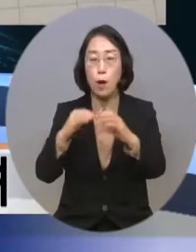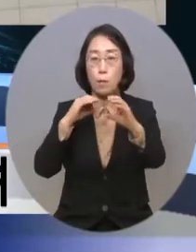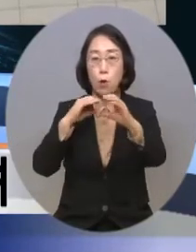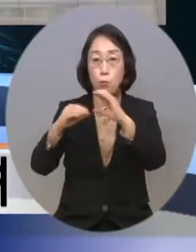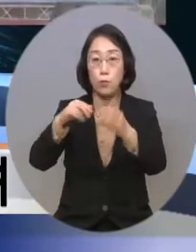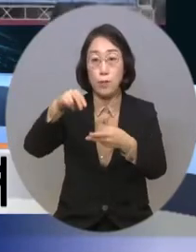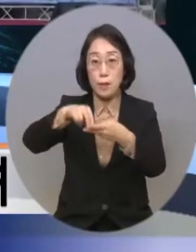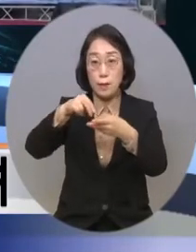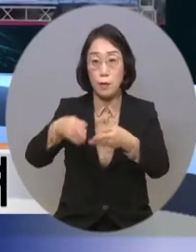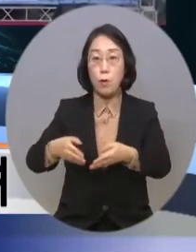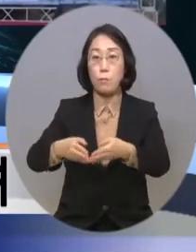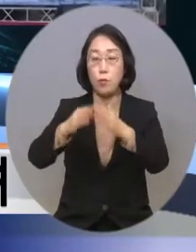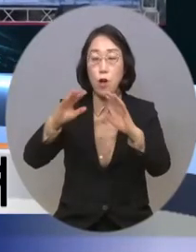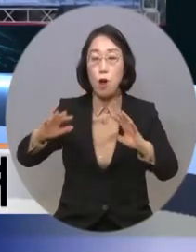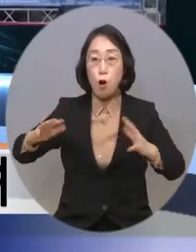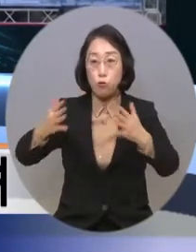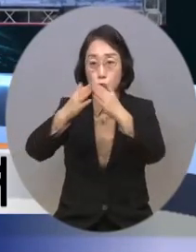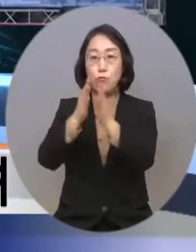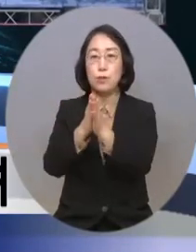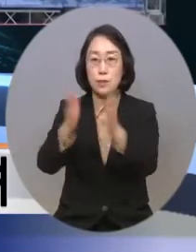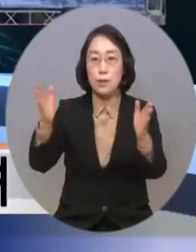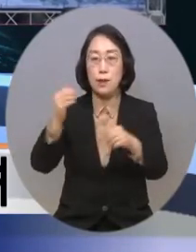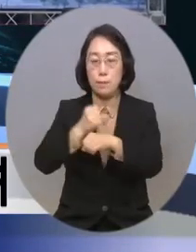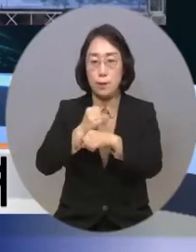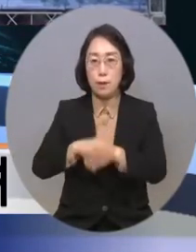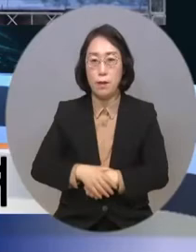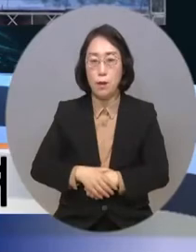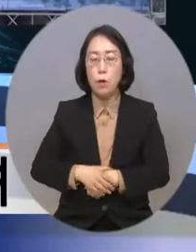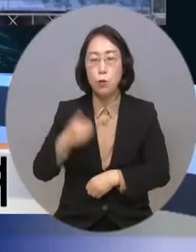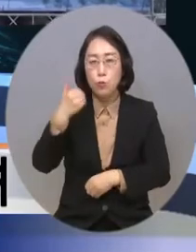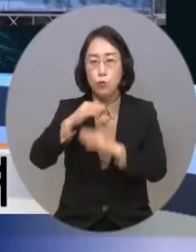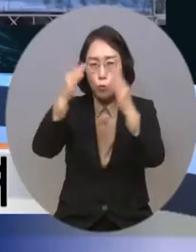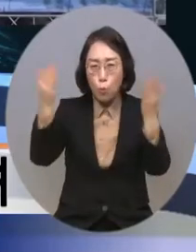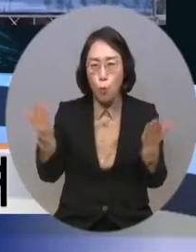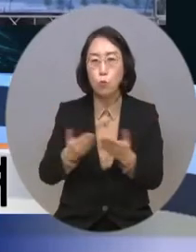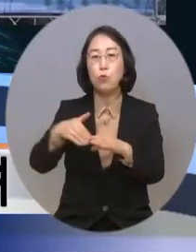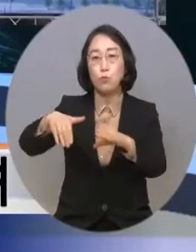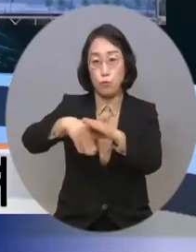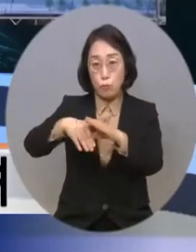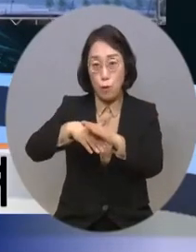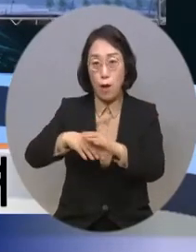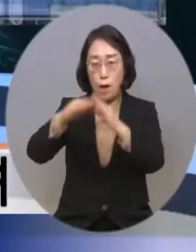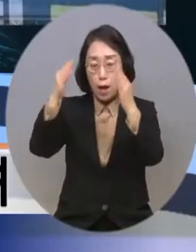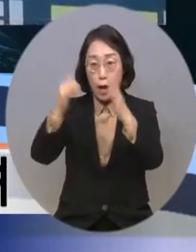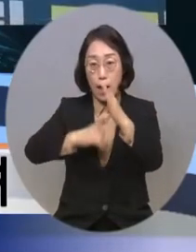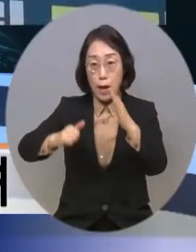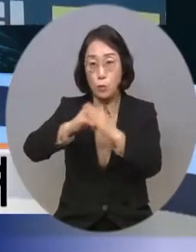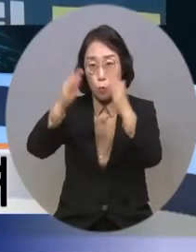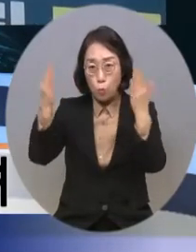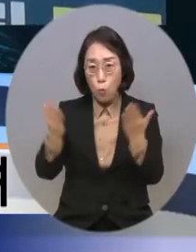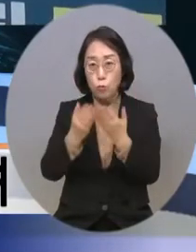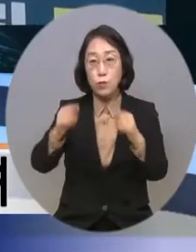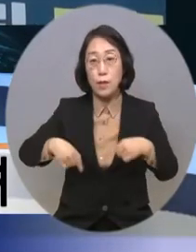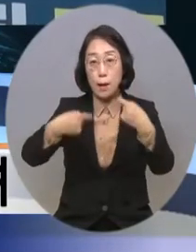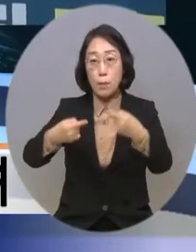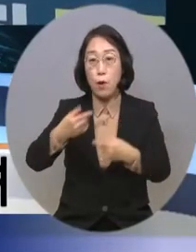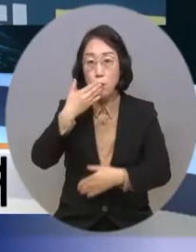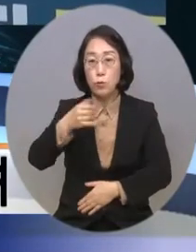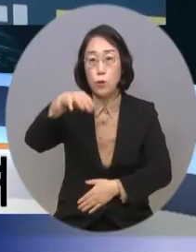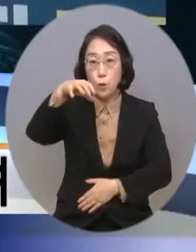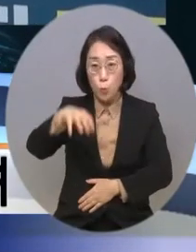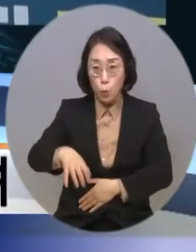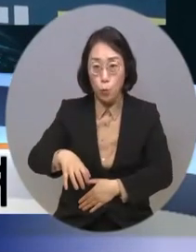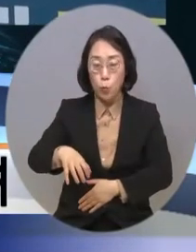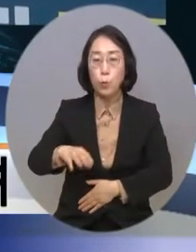건립에 들어갔습니다. 구민 누구나 다양한 문화 생활을 즐길 수 있고 온 가족이 함께 참여할 수 있는 공간이 될